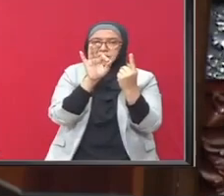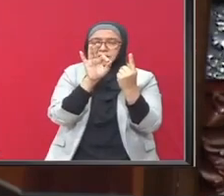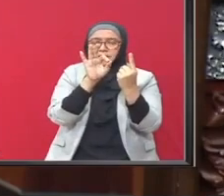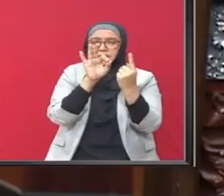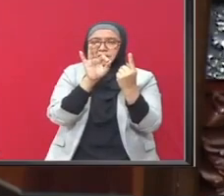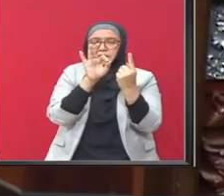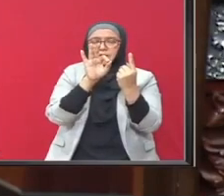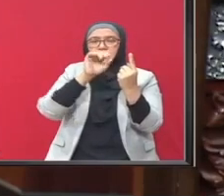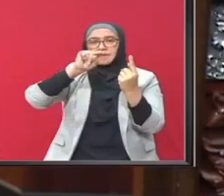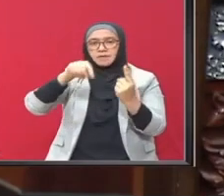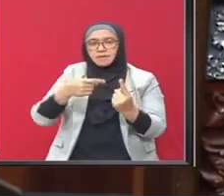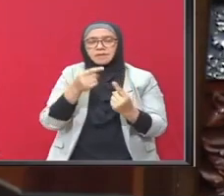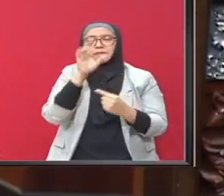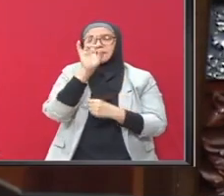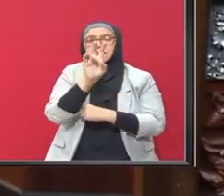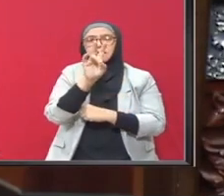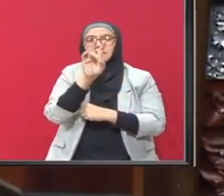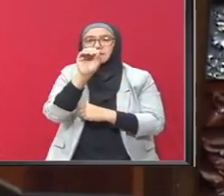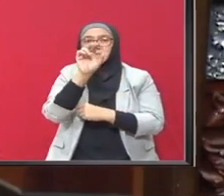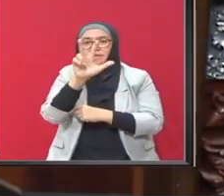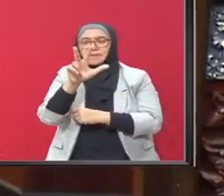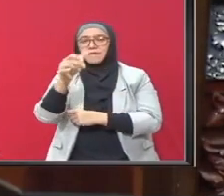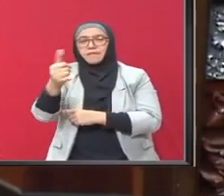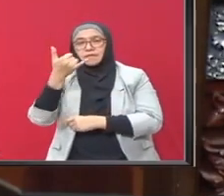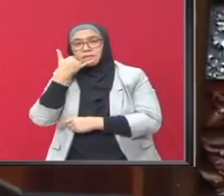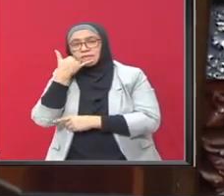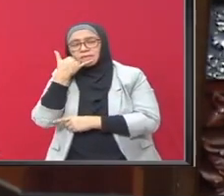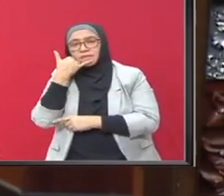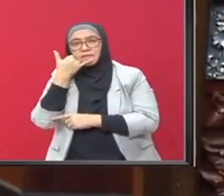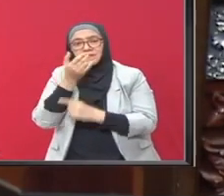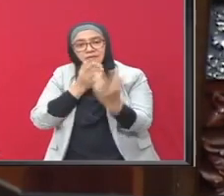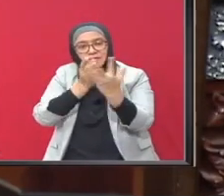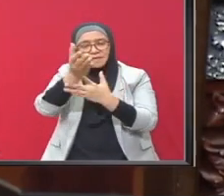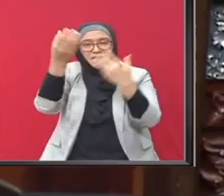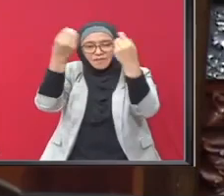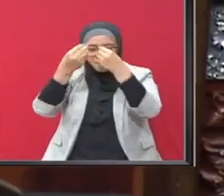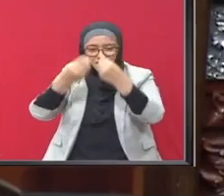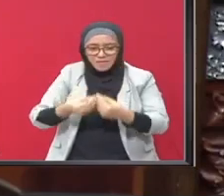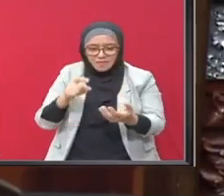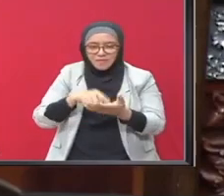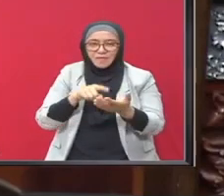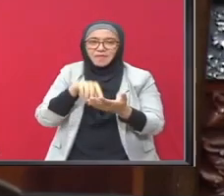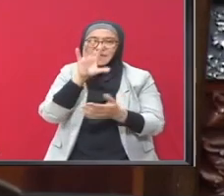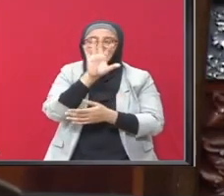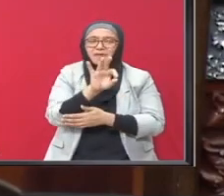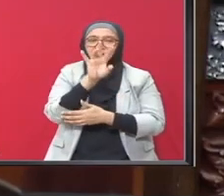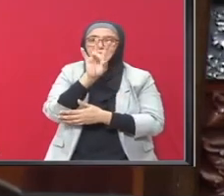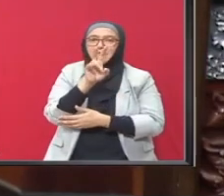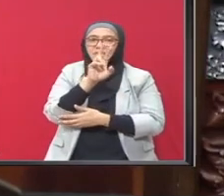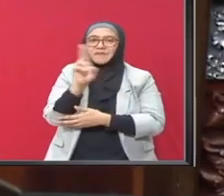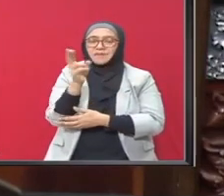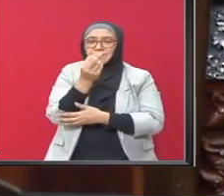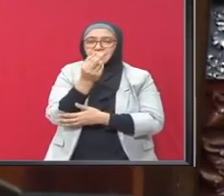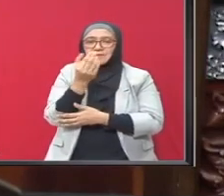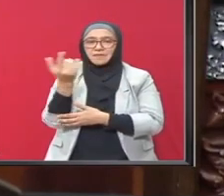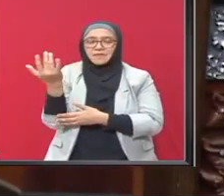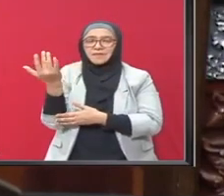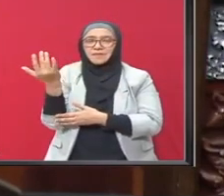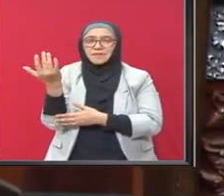159734c resi jumlah ini sebanyak 97500